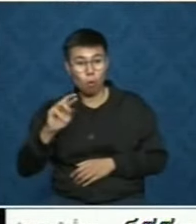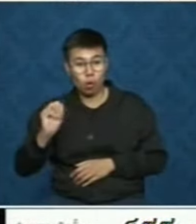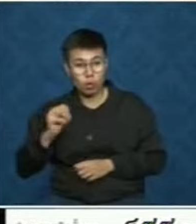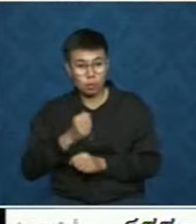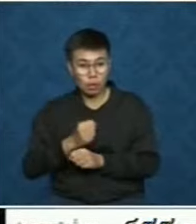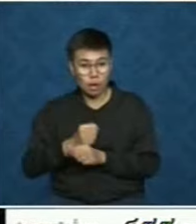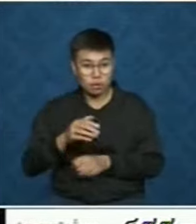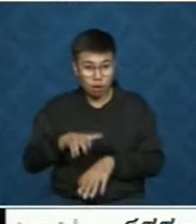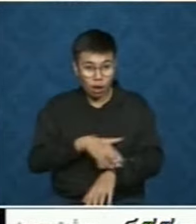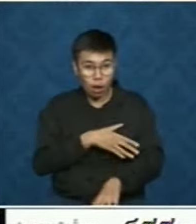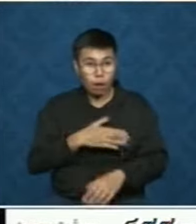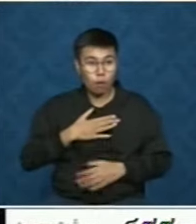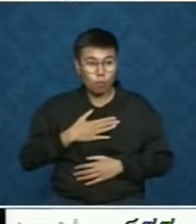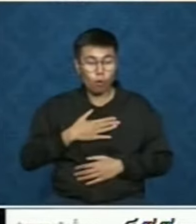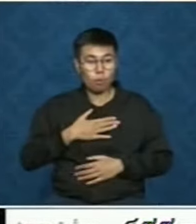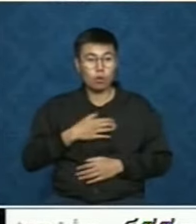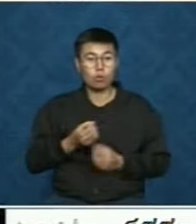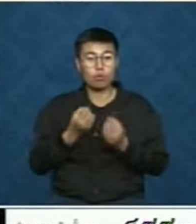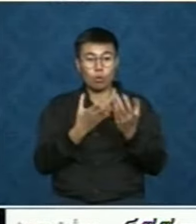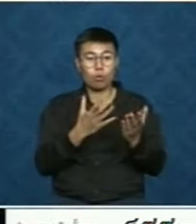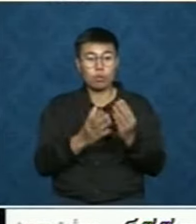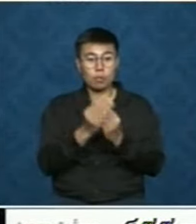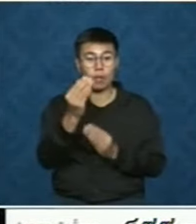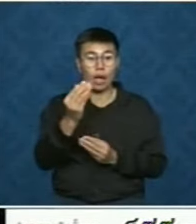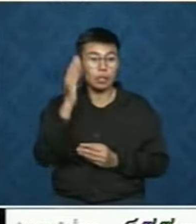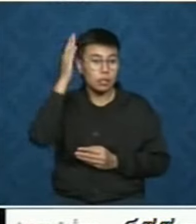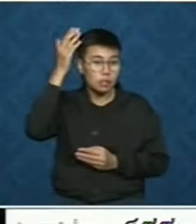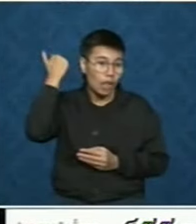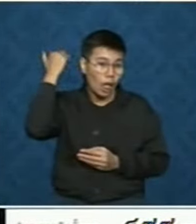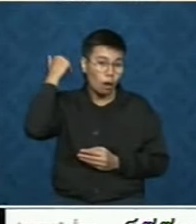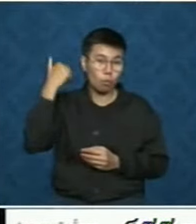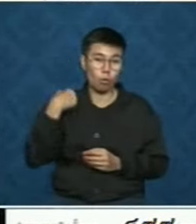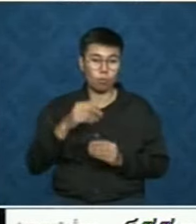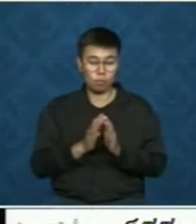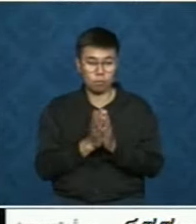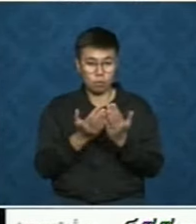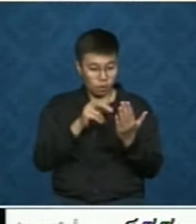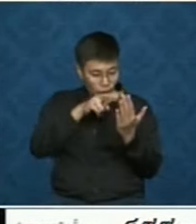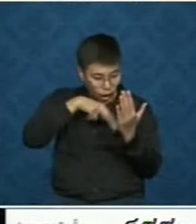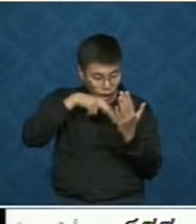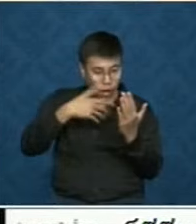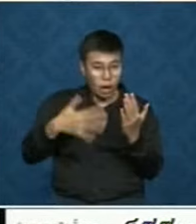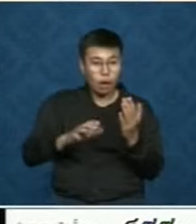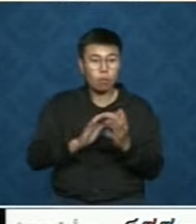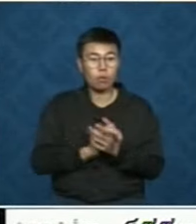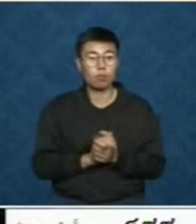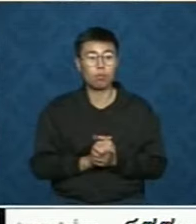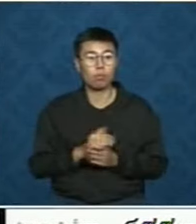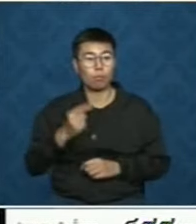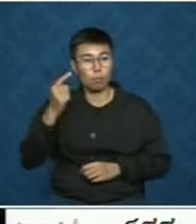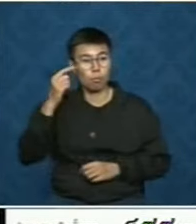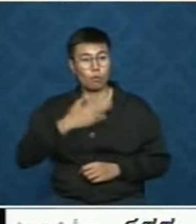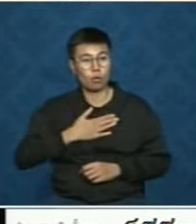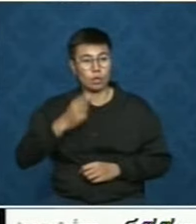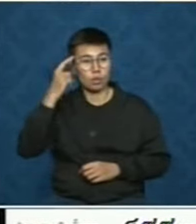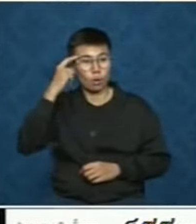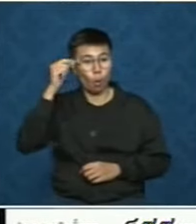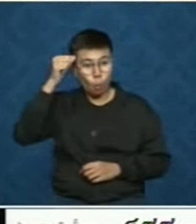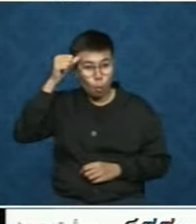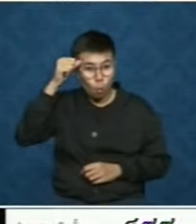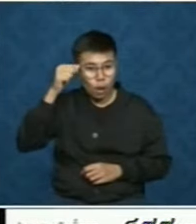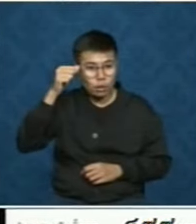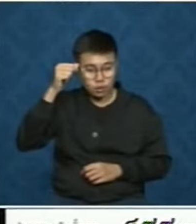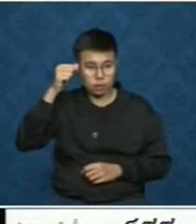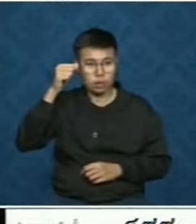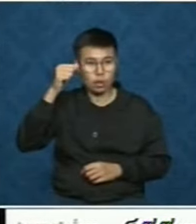ของผมนี่ส่งไปก็สัปดาห์ที่แล้ว่ะครับเร็วกว่าของครมที่ผมได้อ่านไปด้วยซ้ำนะครับผมคิดว่าก็เรื่องเวลาเนี่ยมันพูดคุยแล้วก็